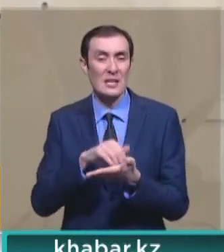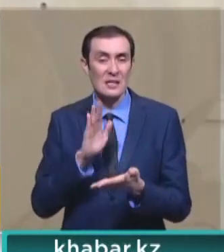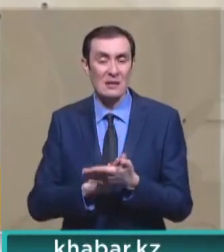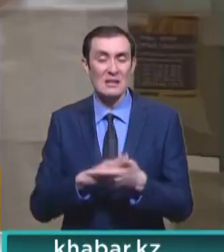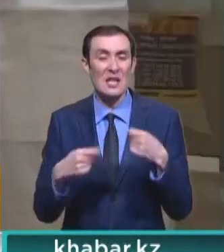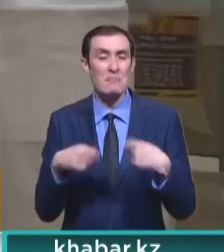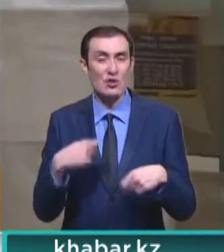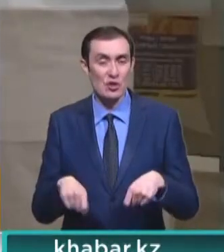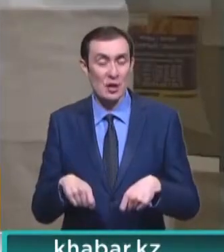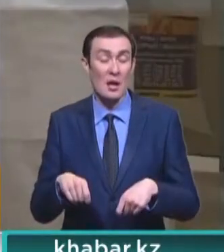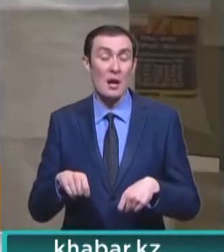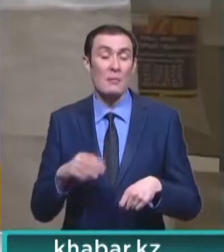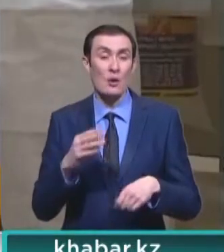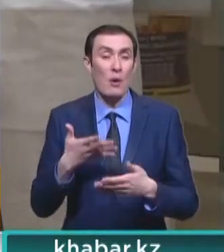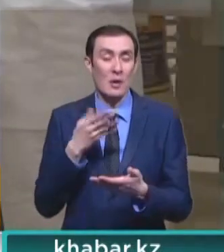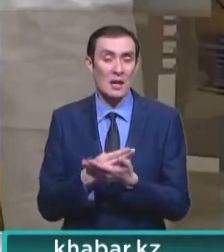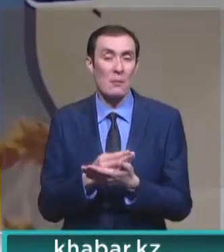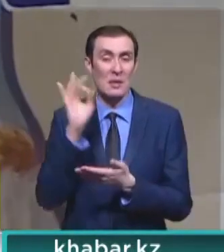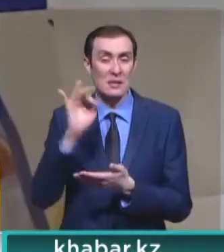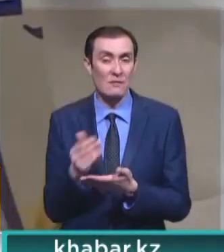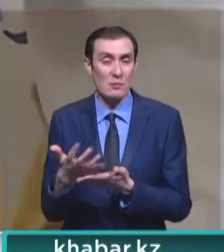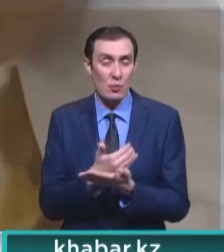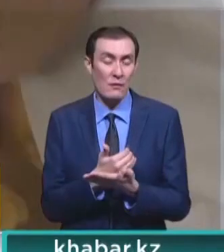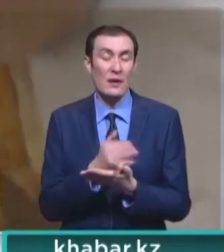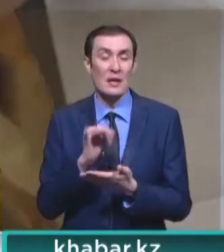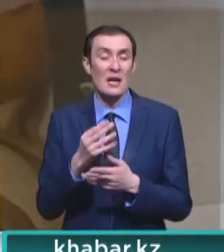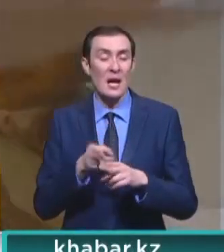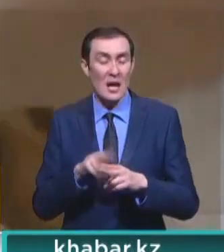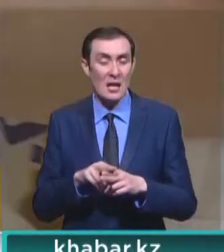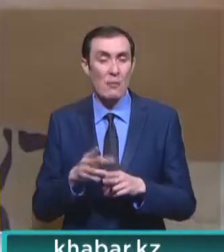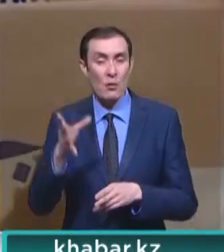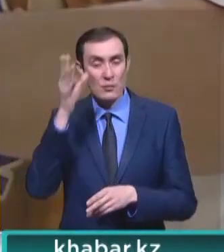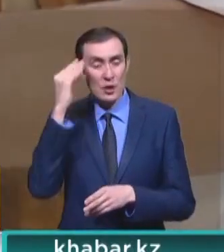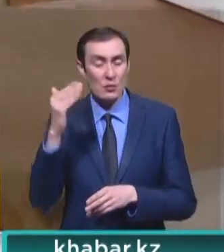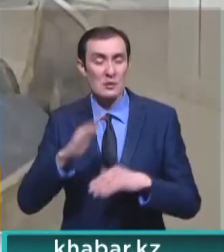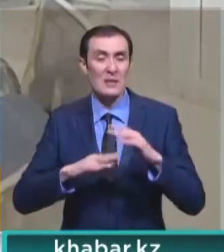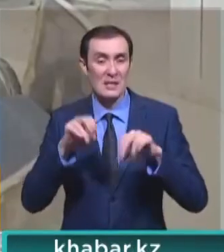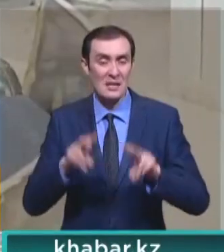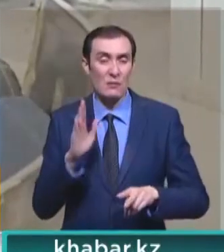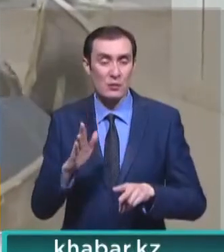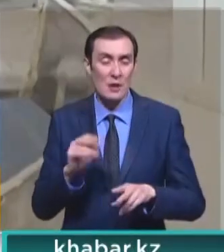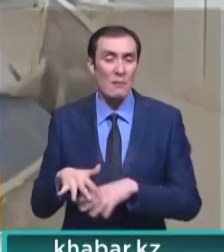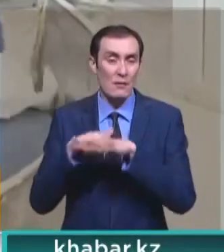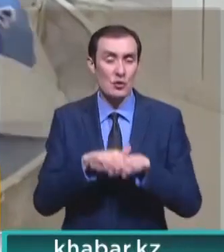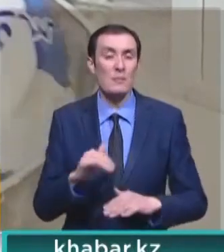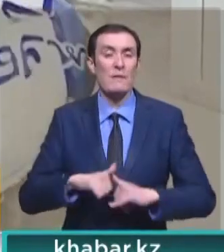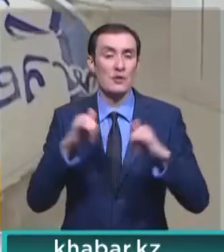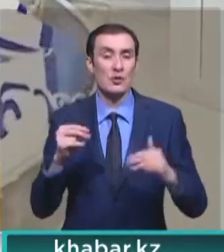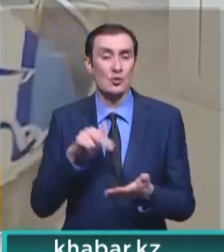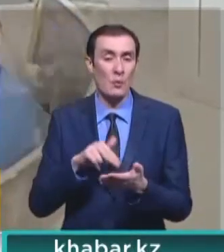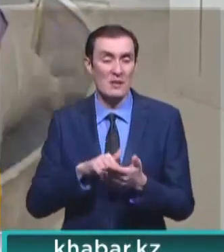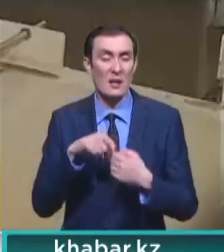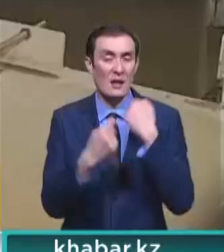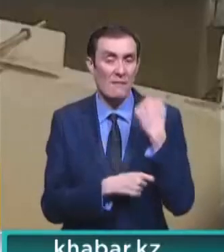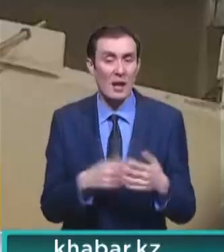регистрироваться на бирже. Предусмотрена и уплата комиссионных сборов брокерам. Это, по мнению специалистов отрасли, повлечет за собой рост цен на